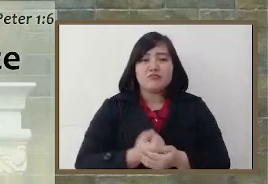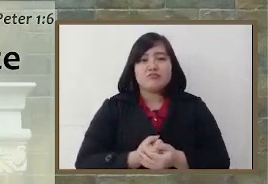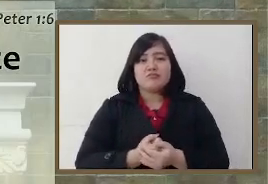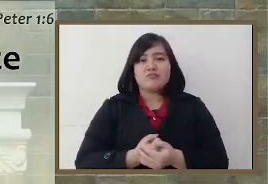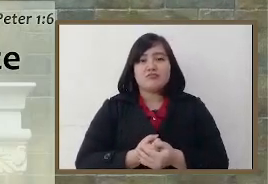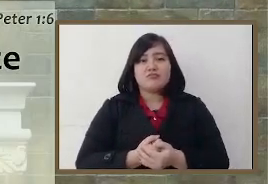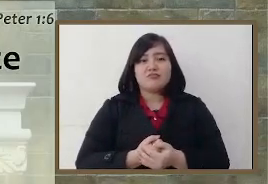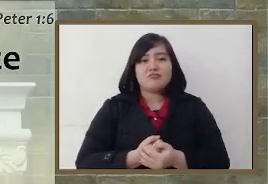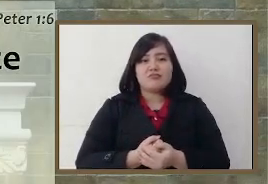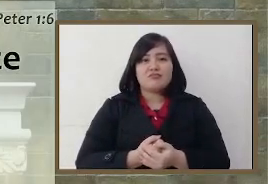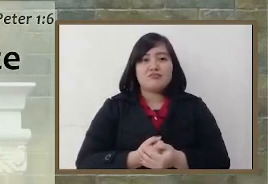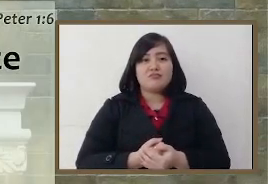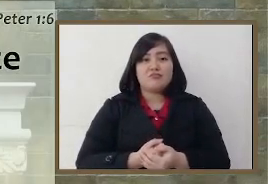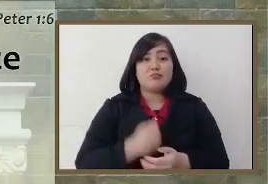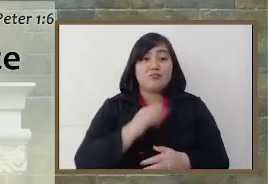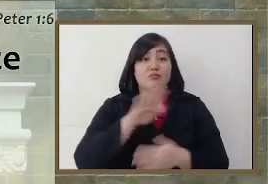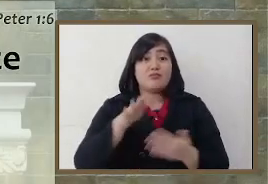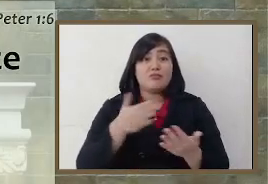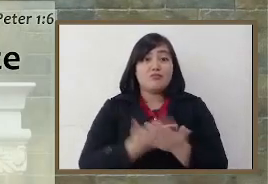ng mga marites.